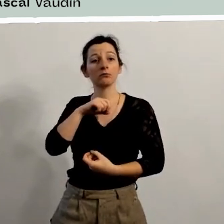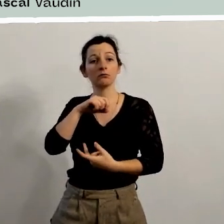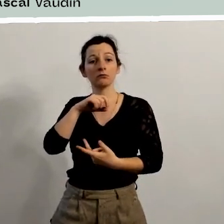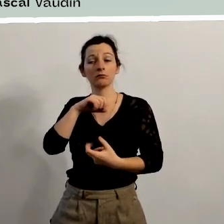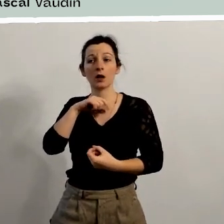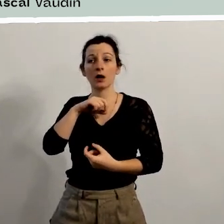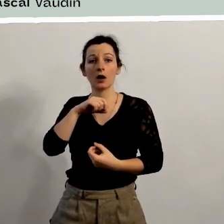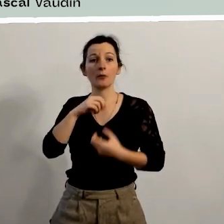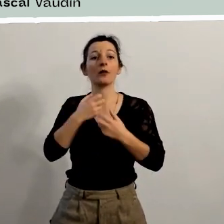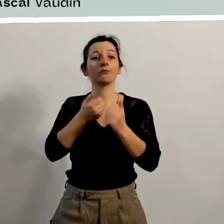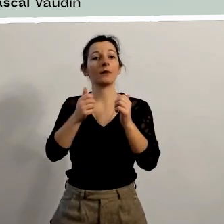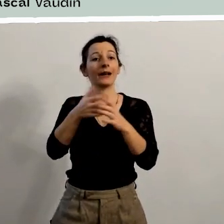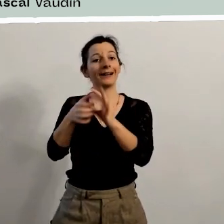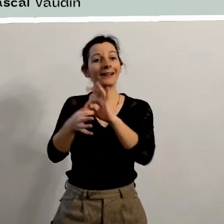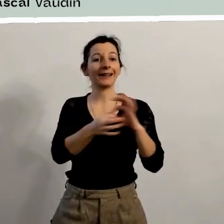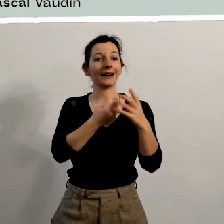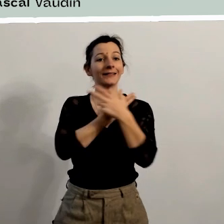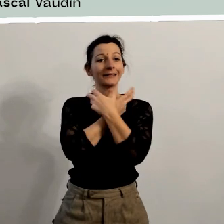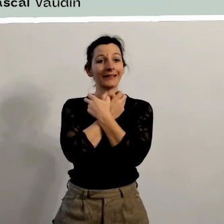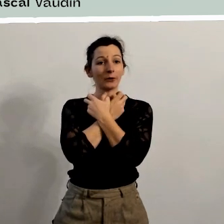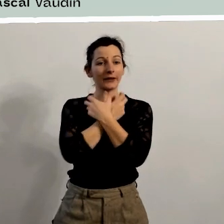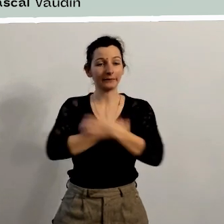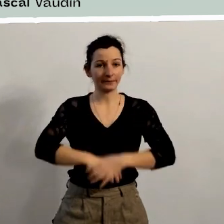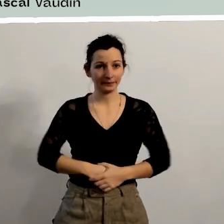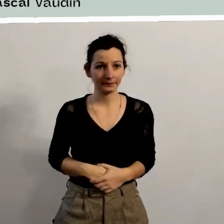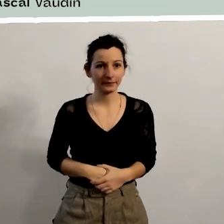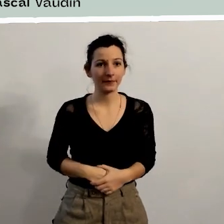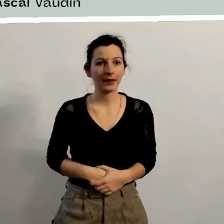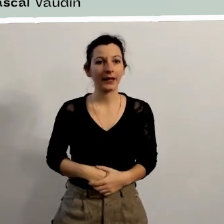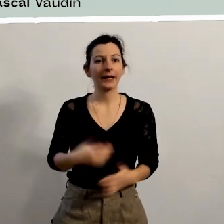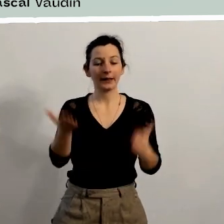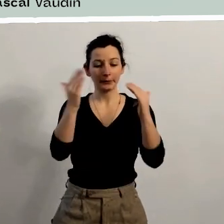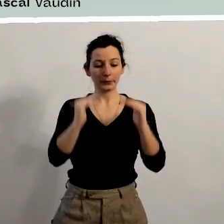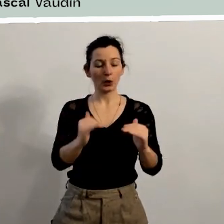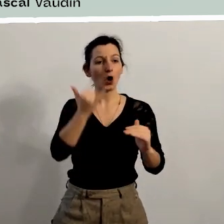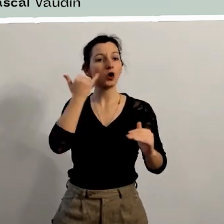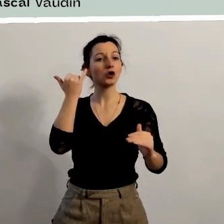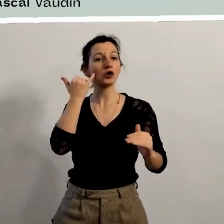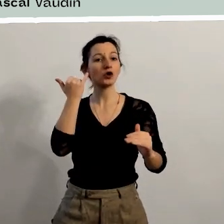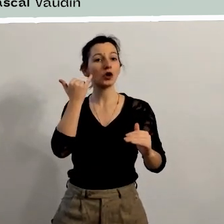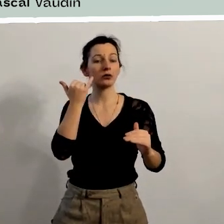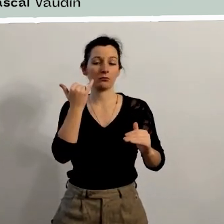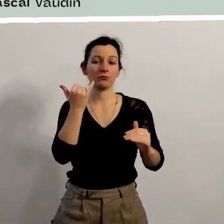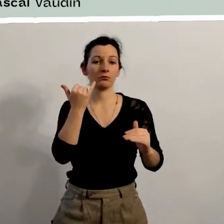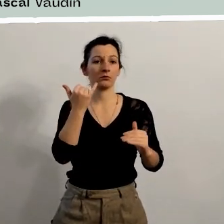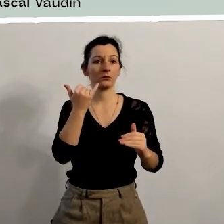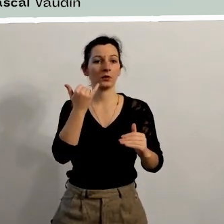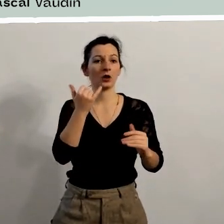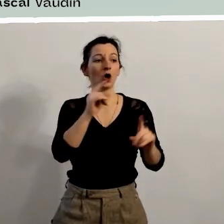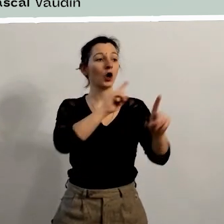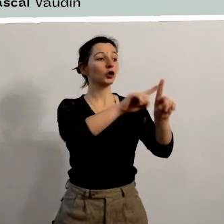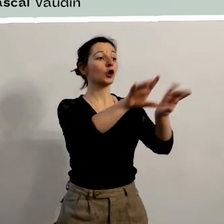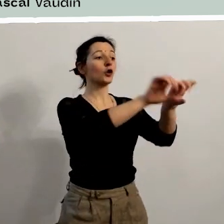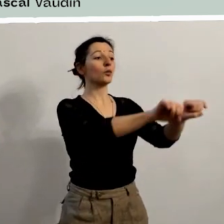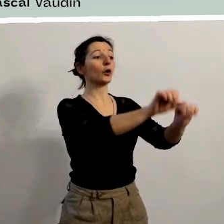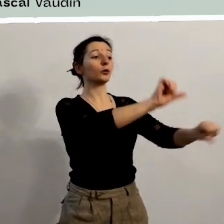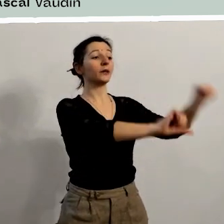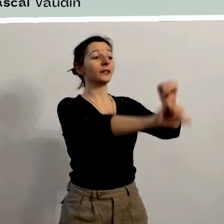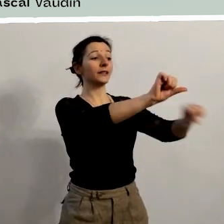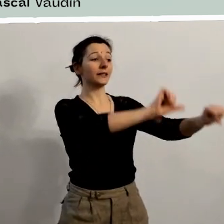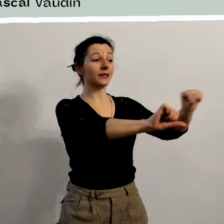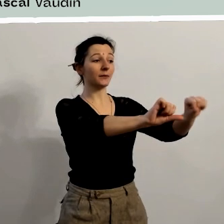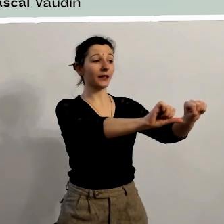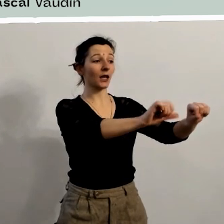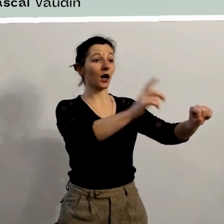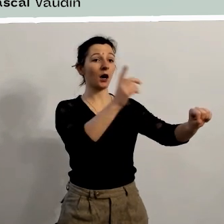qui est produite par la thyroïde. Et en dessous, en jaune, je vous ai donné la structure physico-chimique de produits chimiques produits